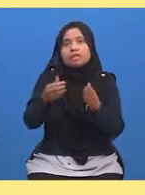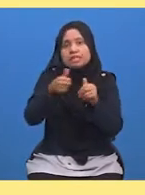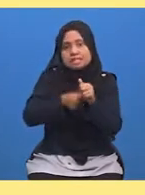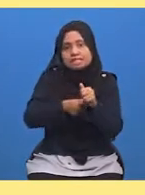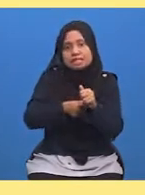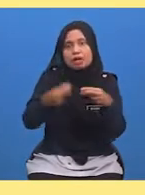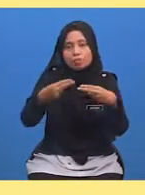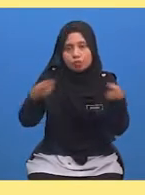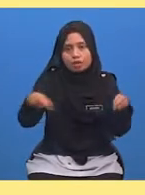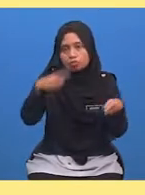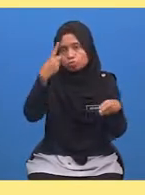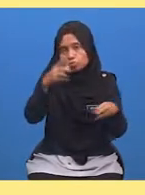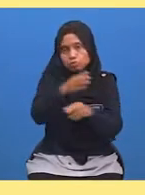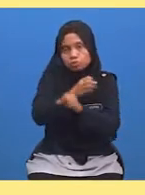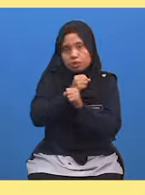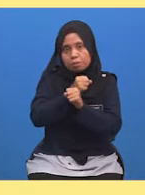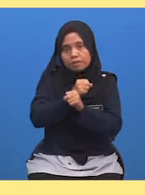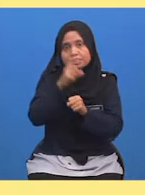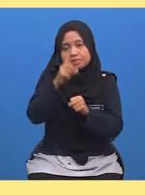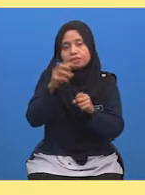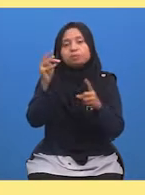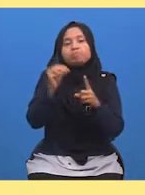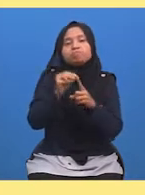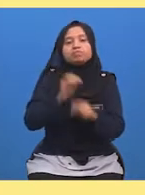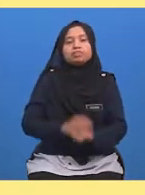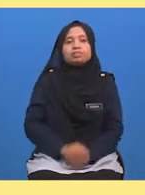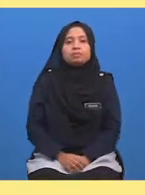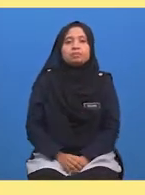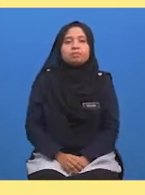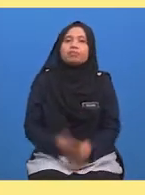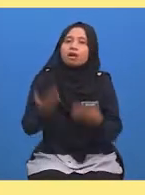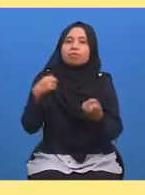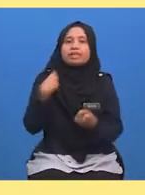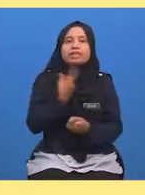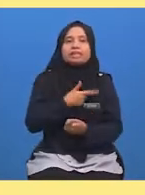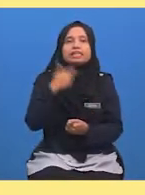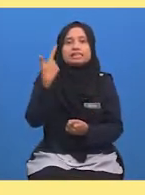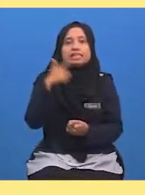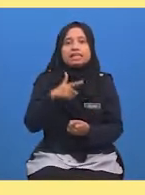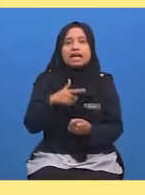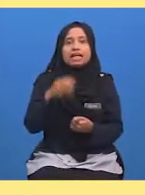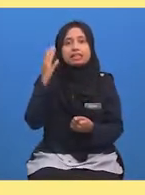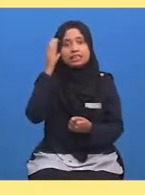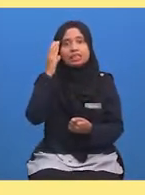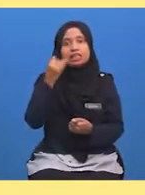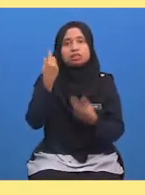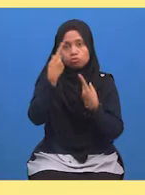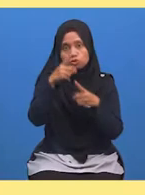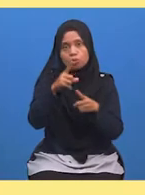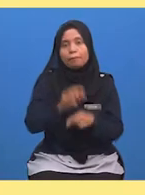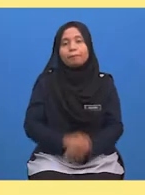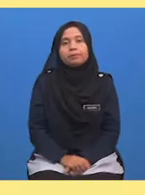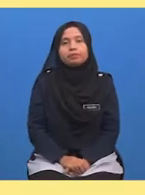huraian untuk mendapatkan 1 markah. Mari kita lihat cadangan jawapan bagi soalan ini.